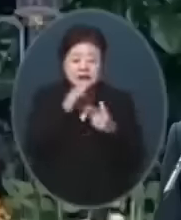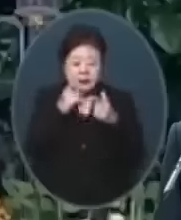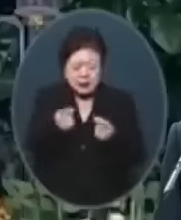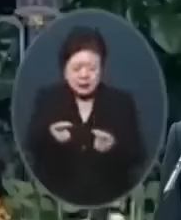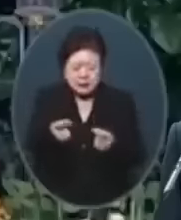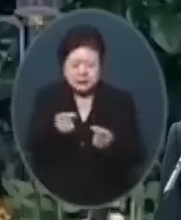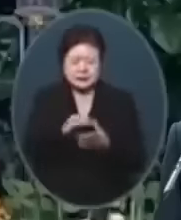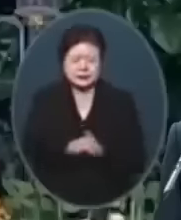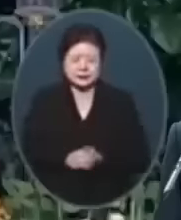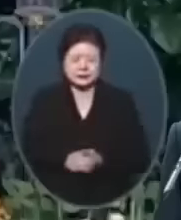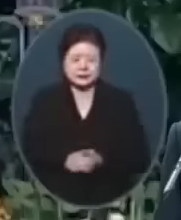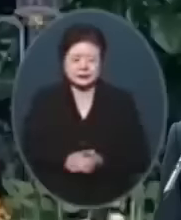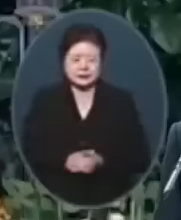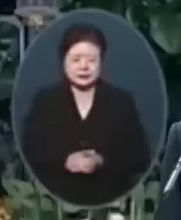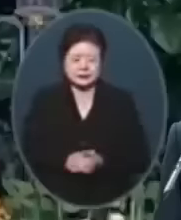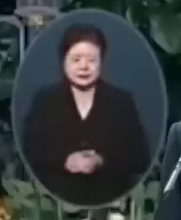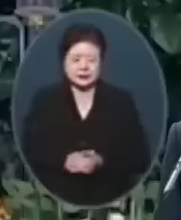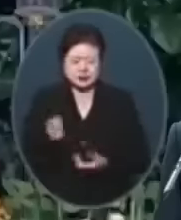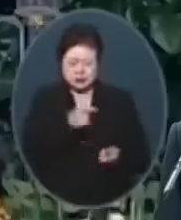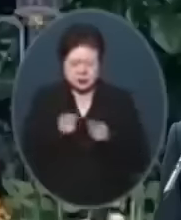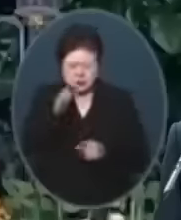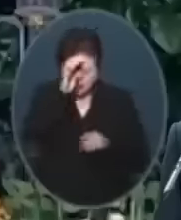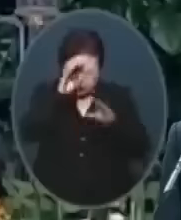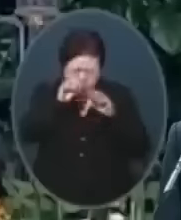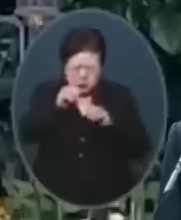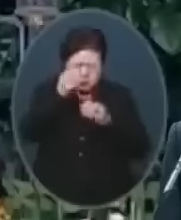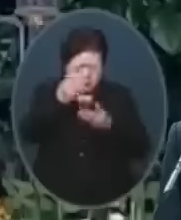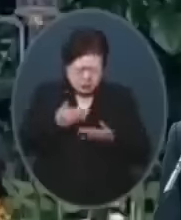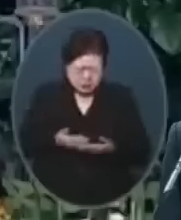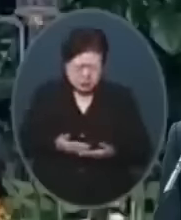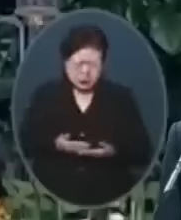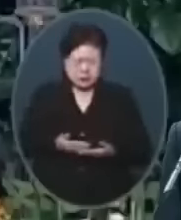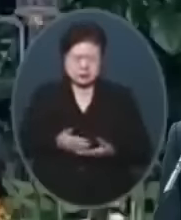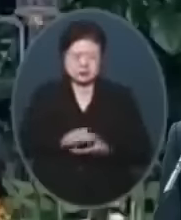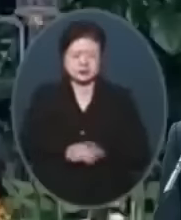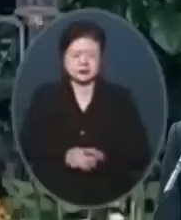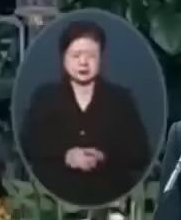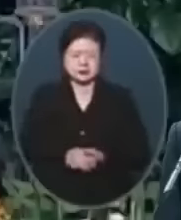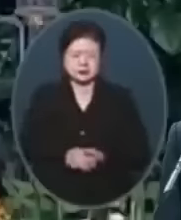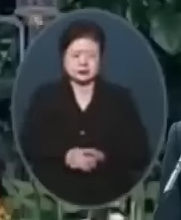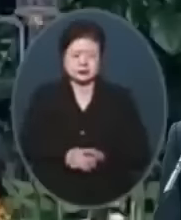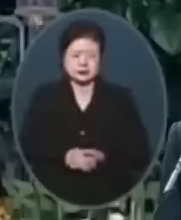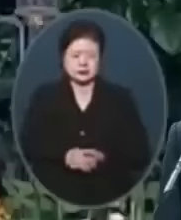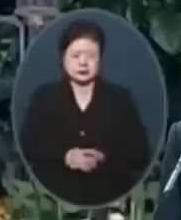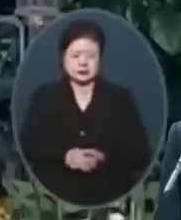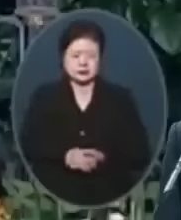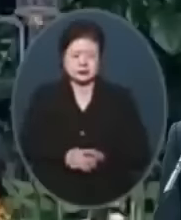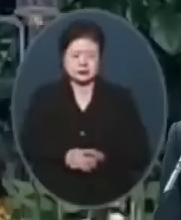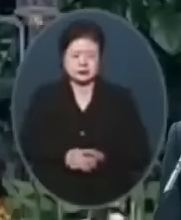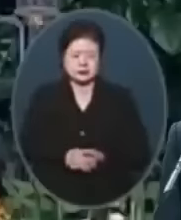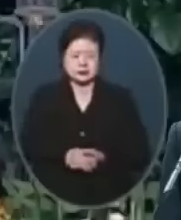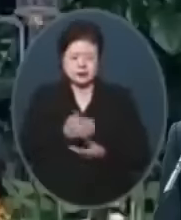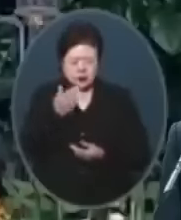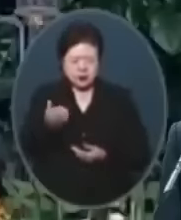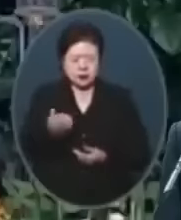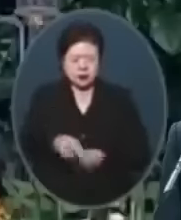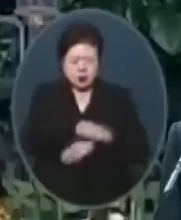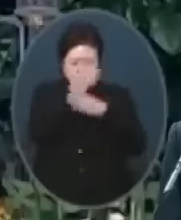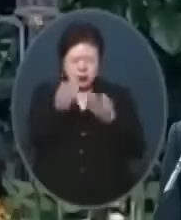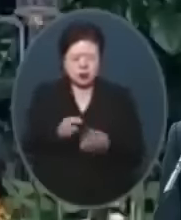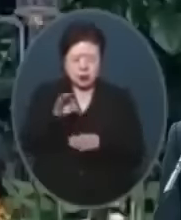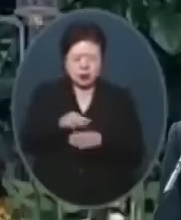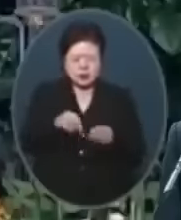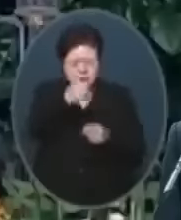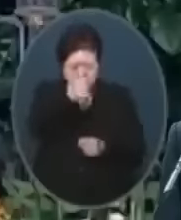하십시오. 제가 채찍에 맞음으로 너희가 나음을 이뤘나니 여러분은 다